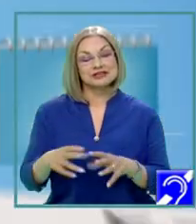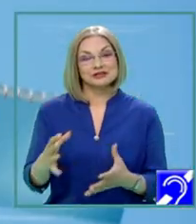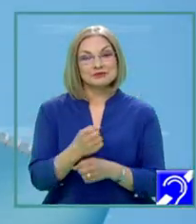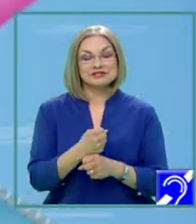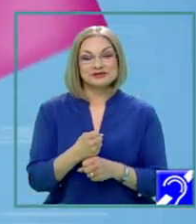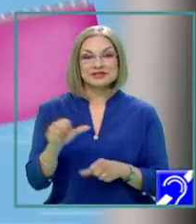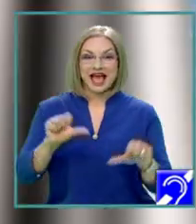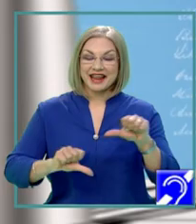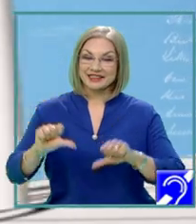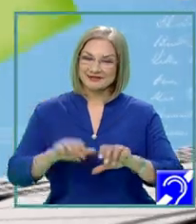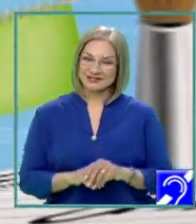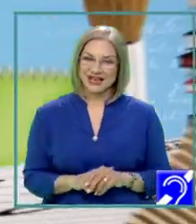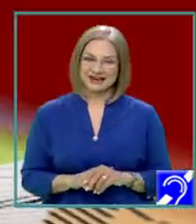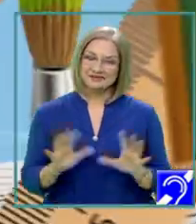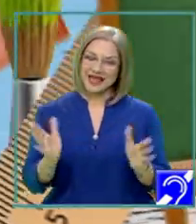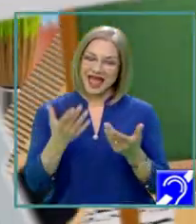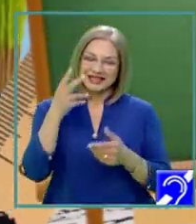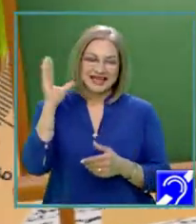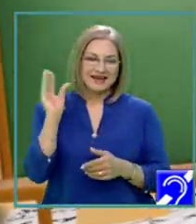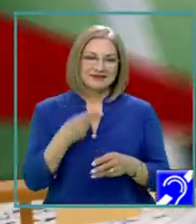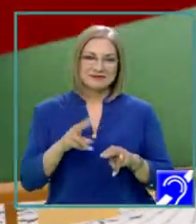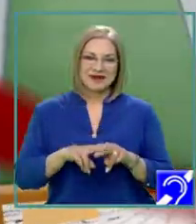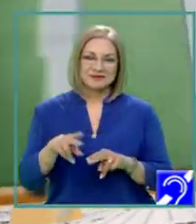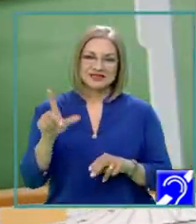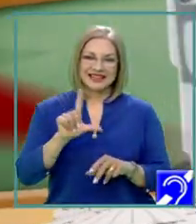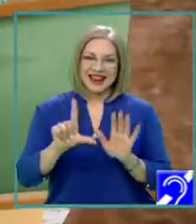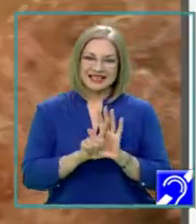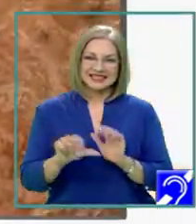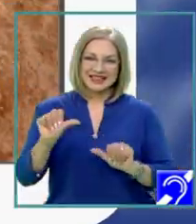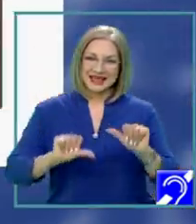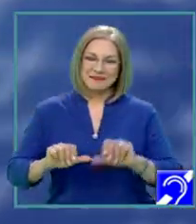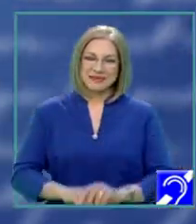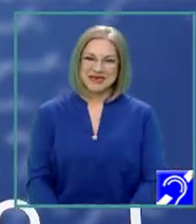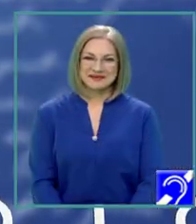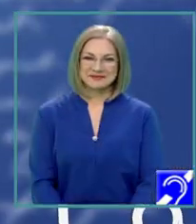cale artificială Haideți să aflăm mai multe din lecția următoare de chimie